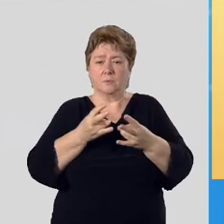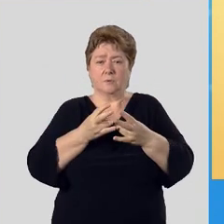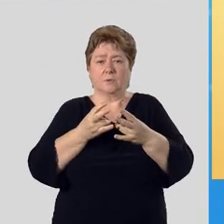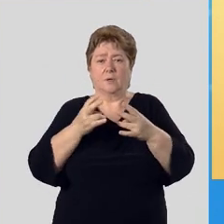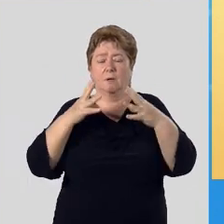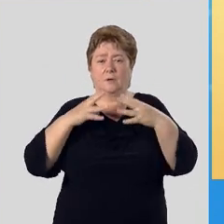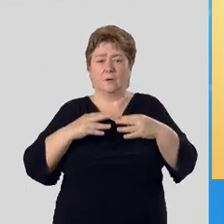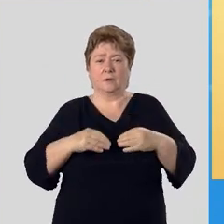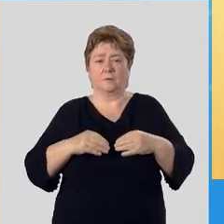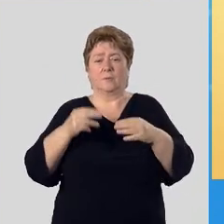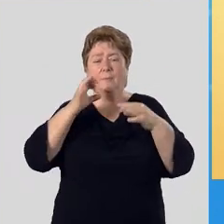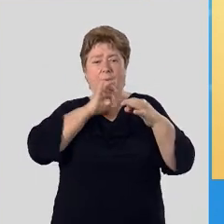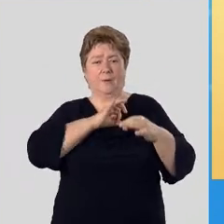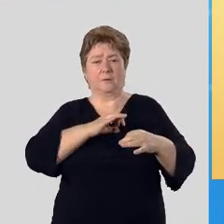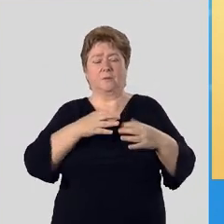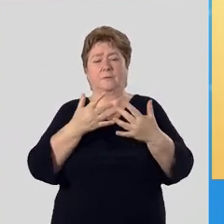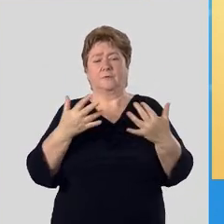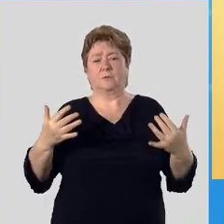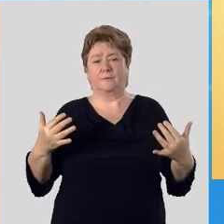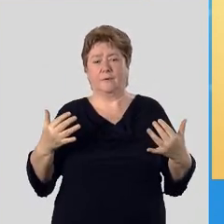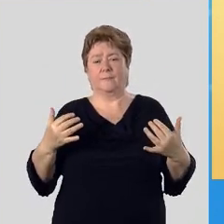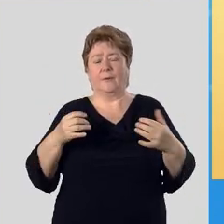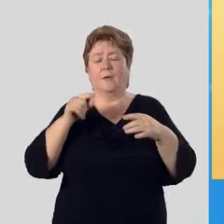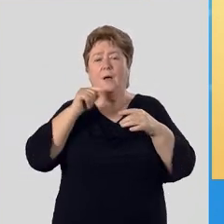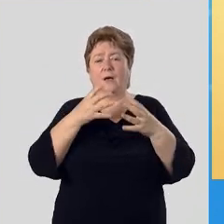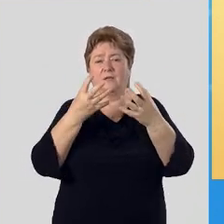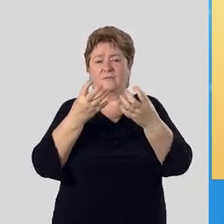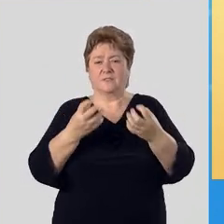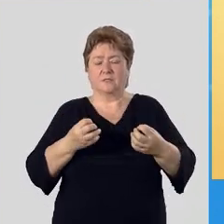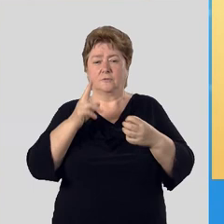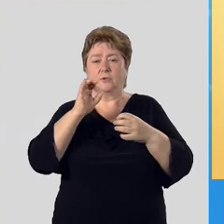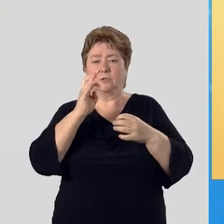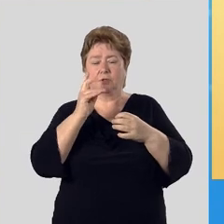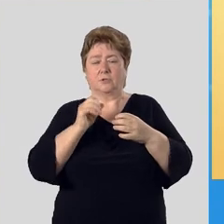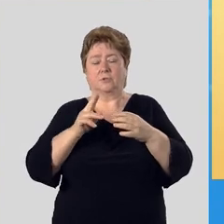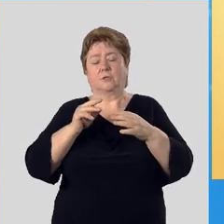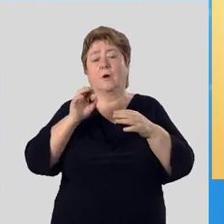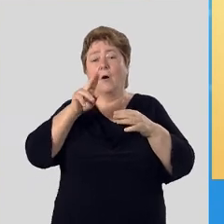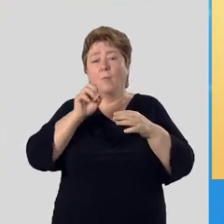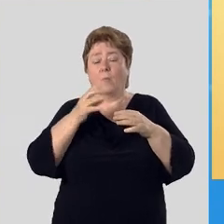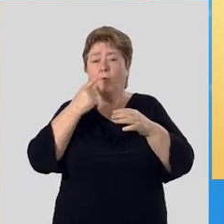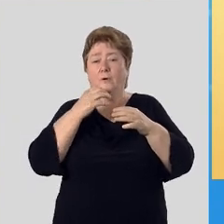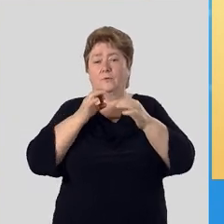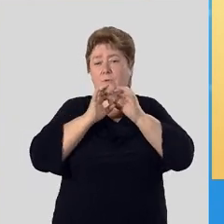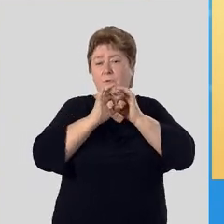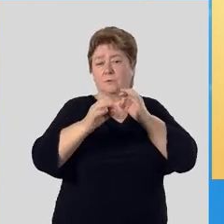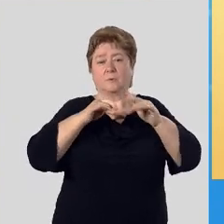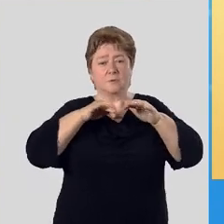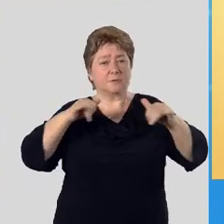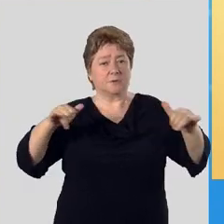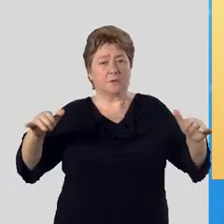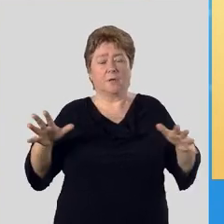необходимые организму питательные вещества. Они всасываются в кишечнике и по кровеносным сосудам